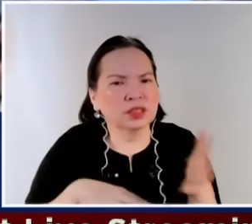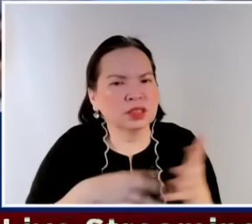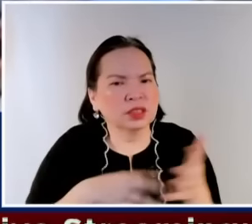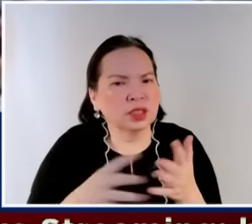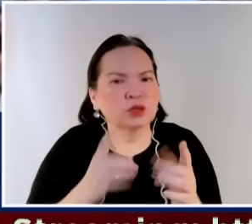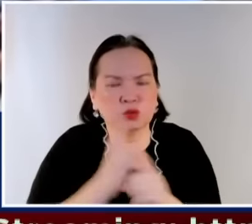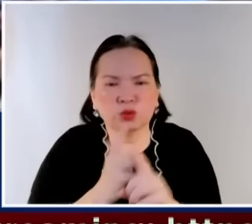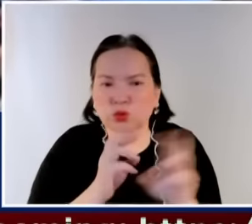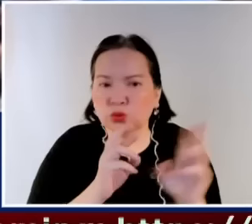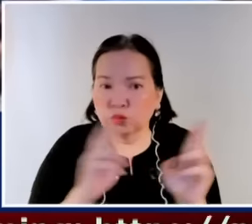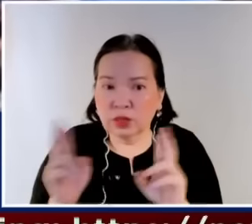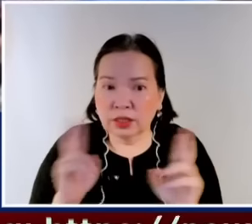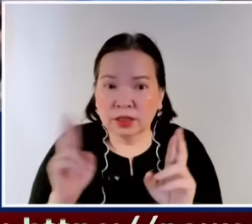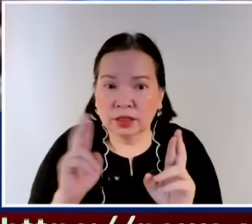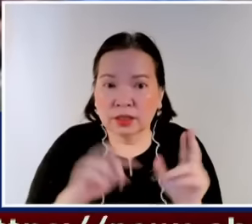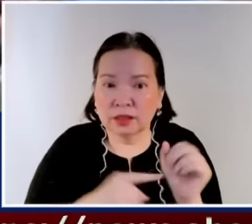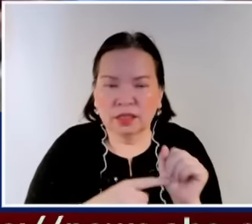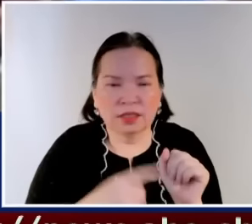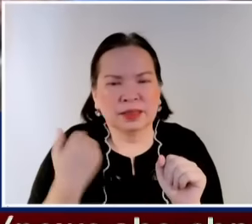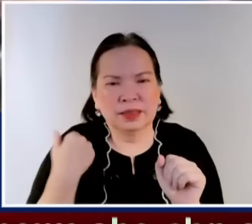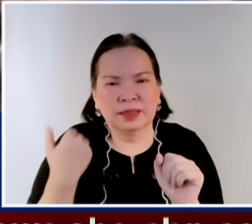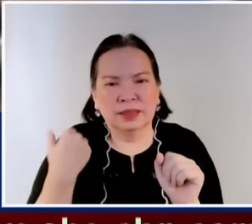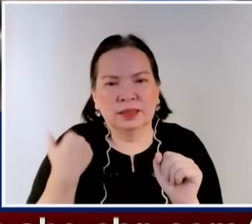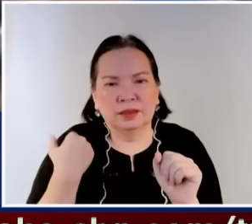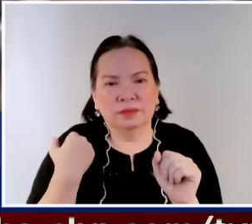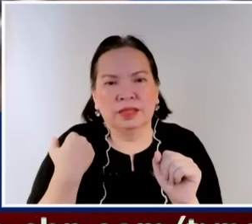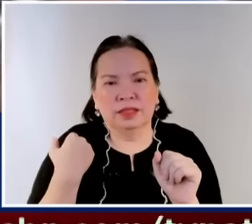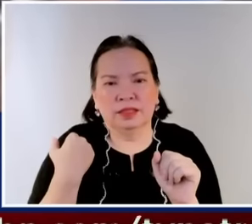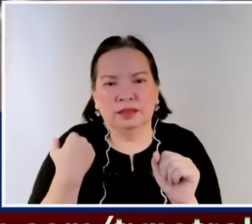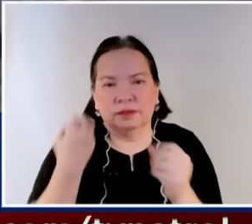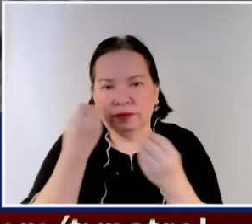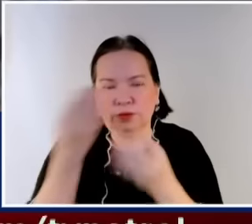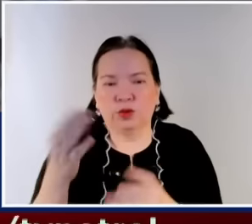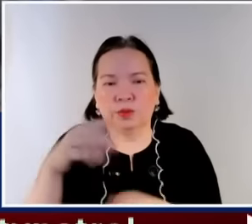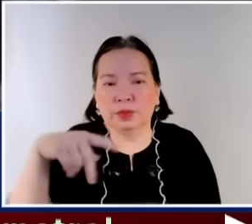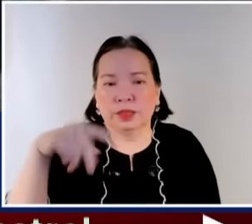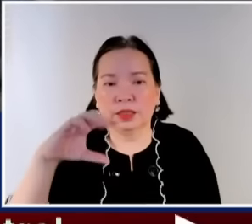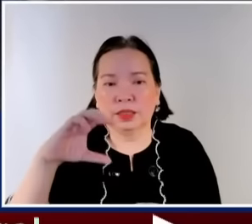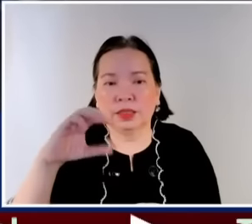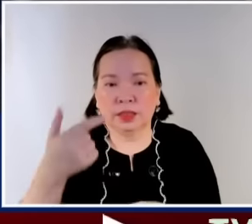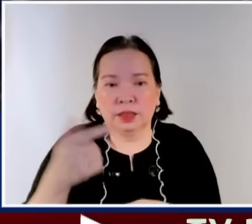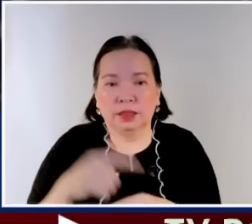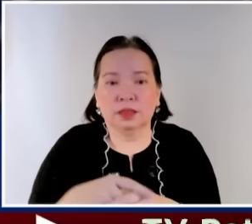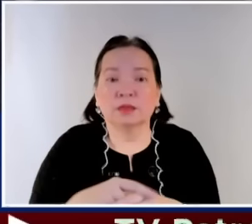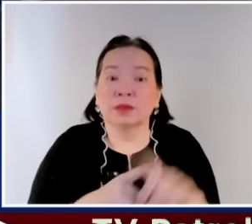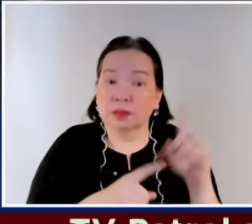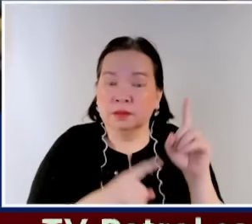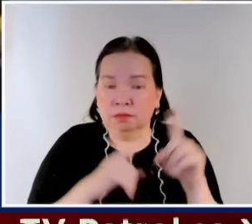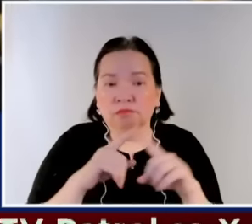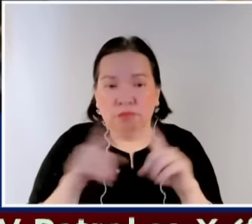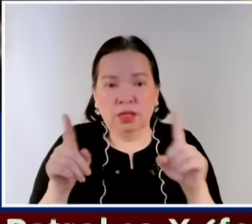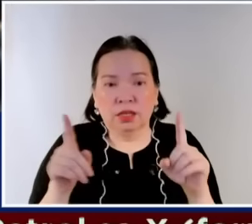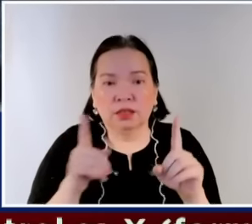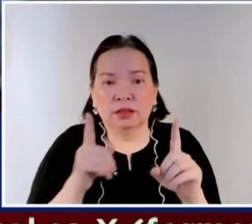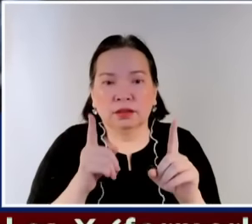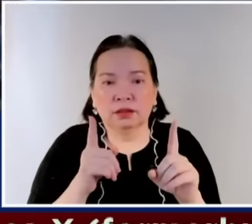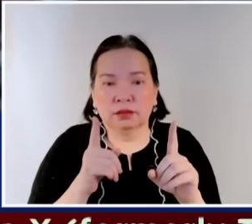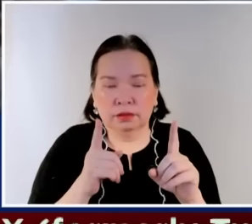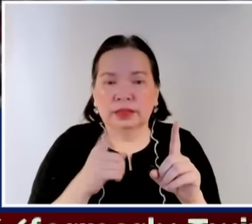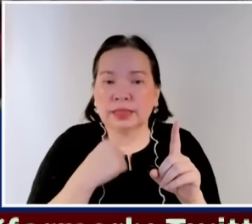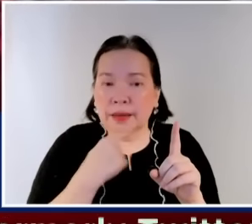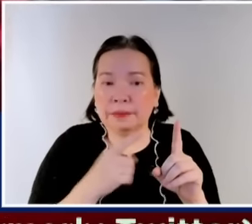Guard kung kailan magsisimula ang aktwal na pagsipsip sa langis. But during the test, it was demonstrated